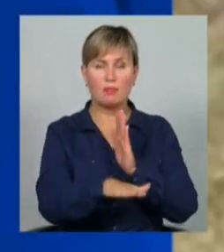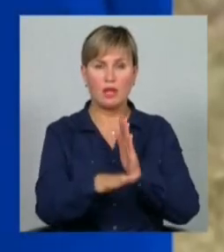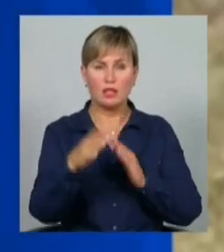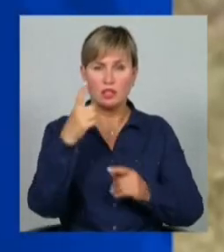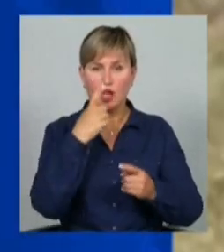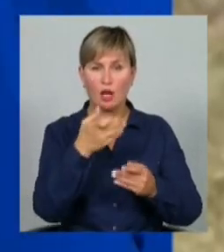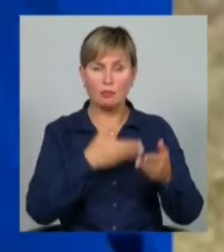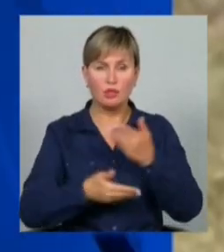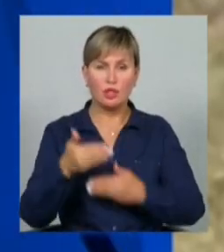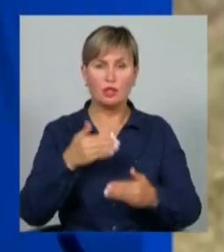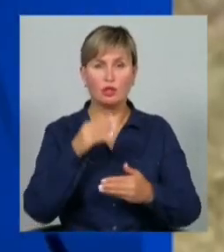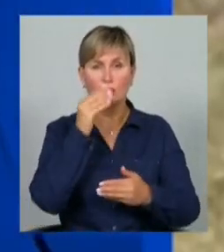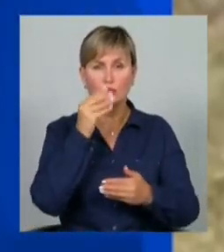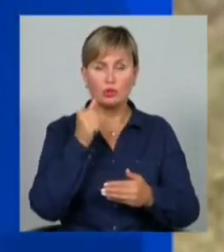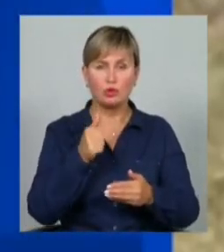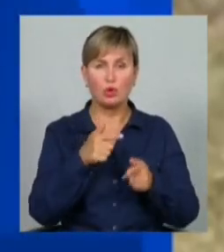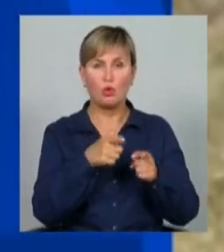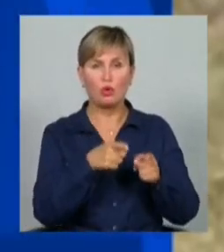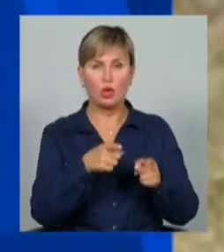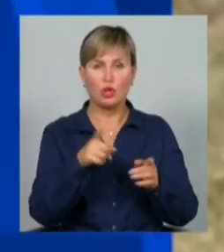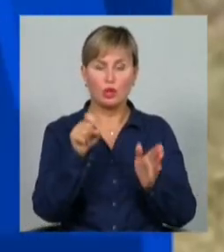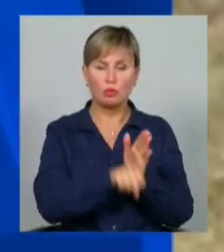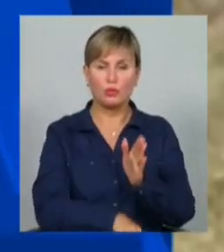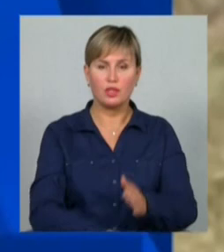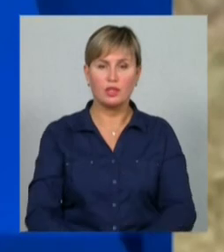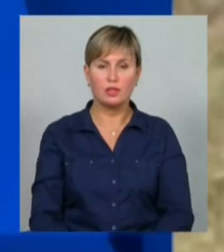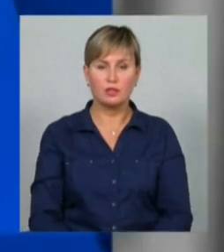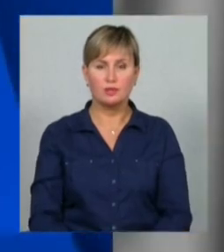слышно как некий мужчина угрожает ей расправой